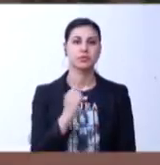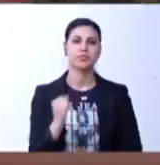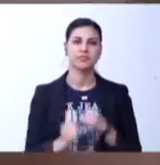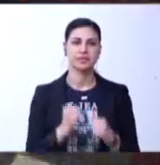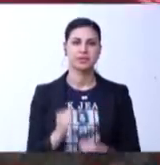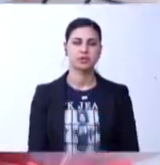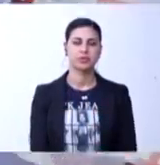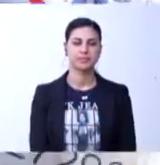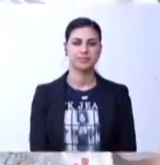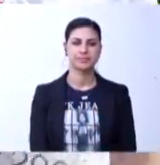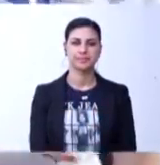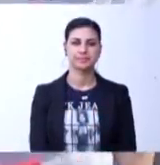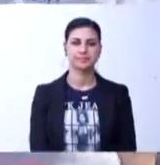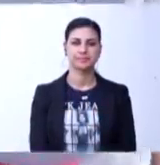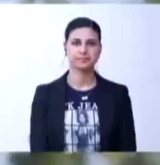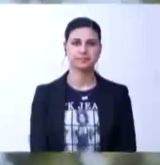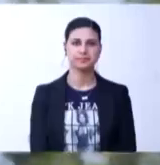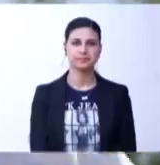ვიგინო.